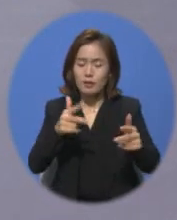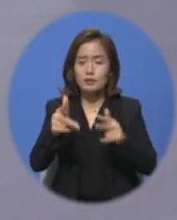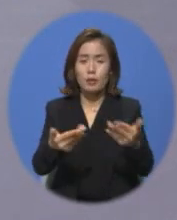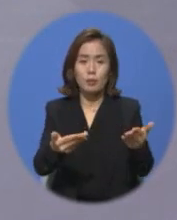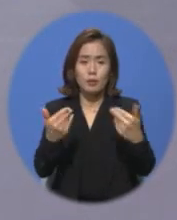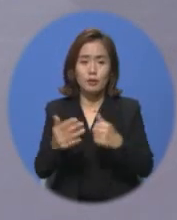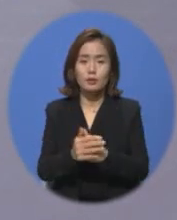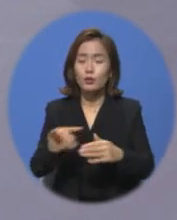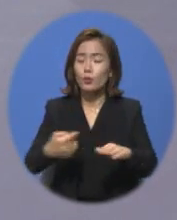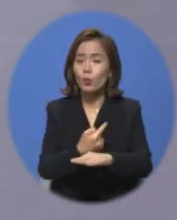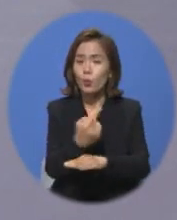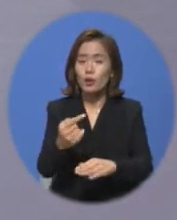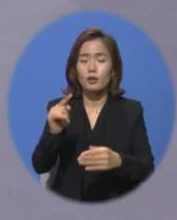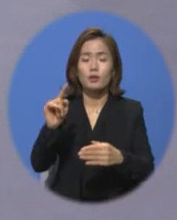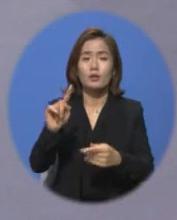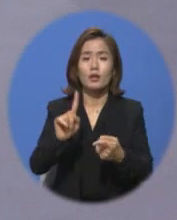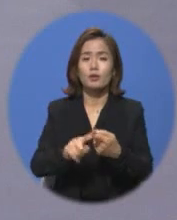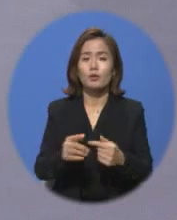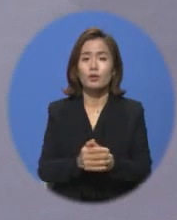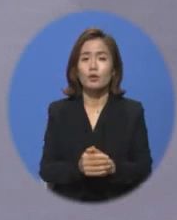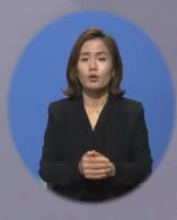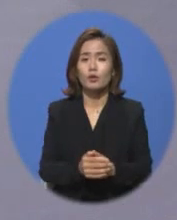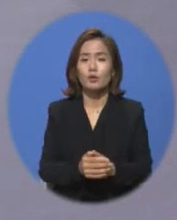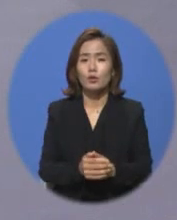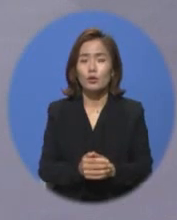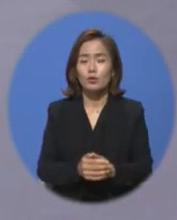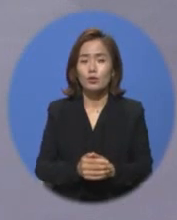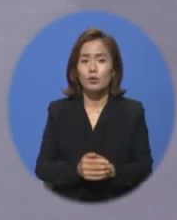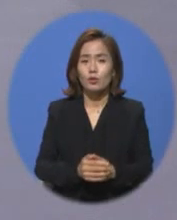.또한,